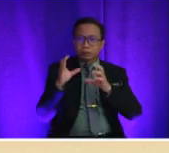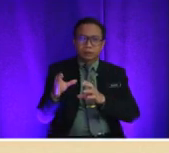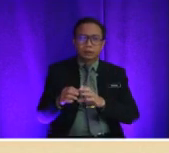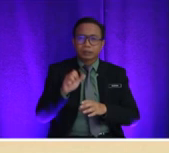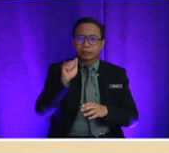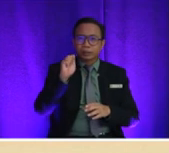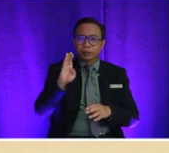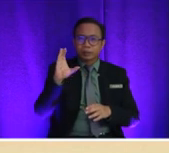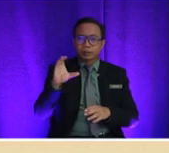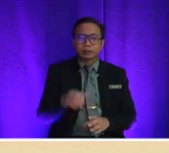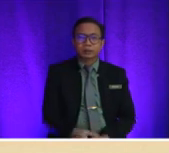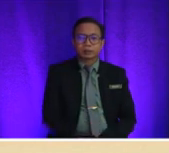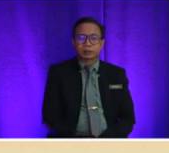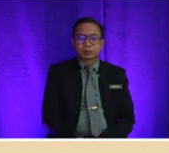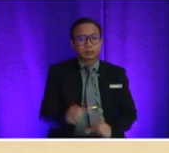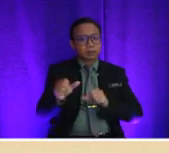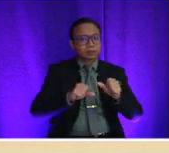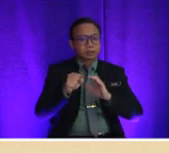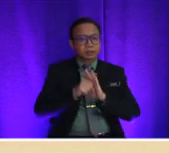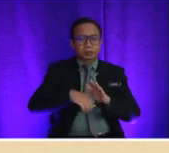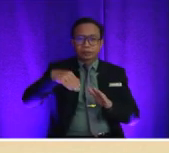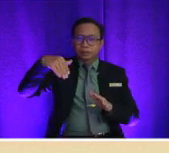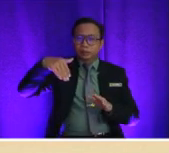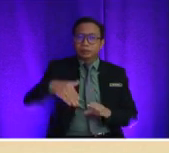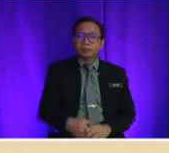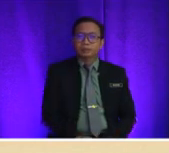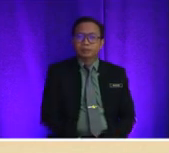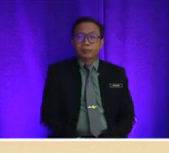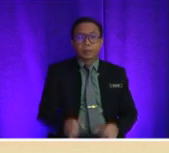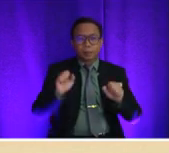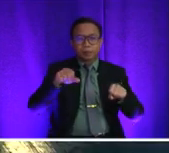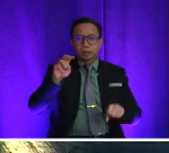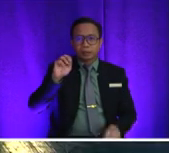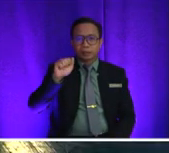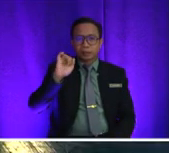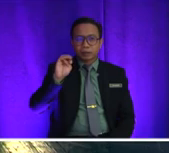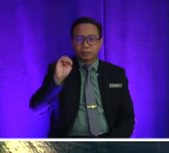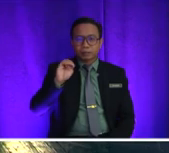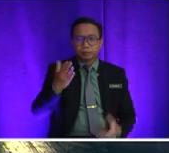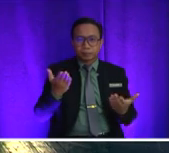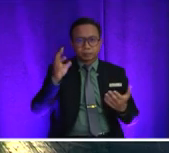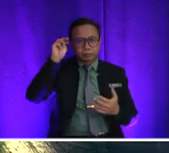emisi baik Tweety sebelum Oke mulai Naim eh